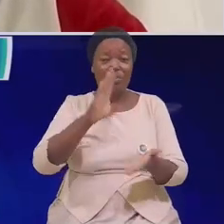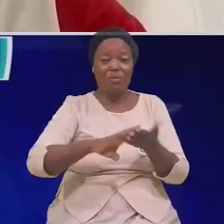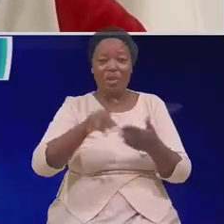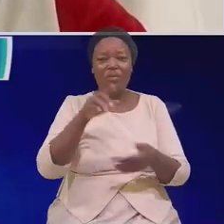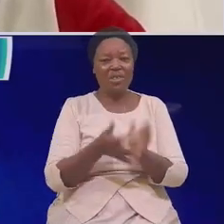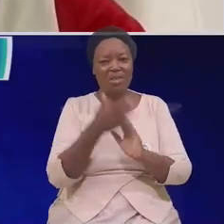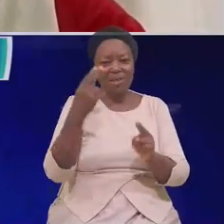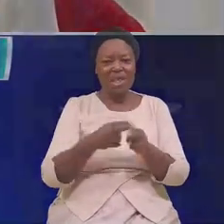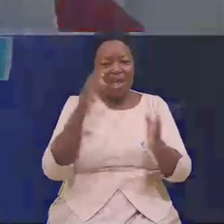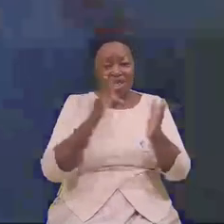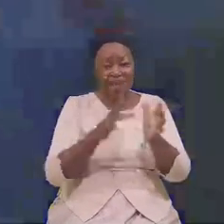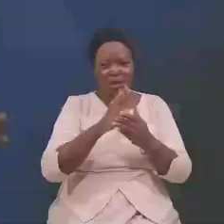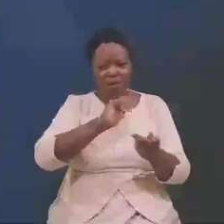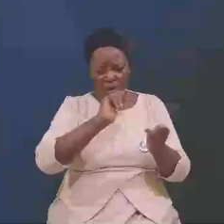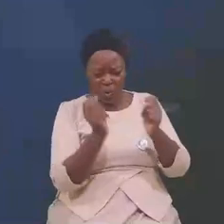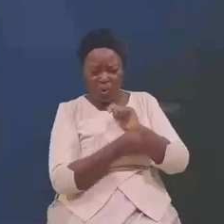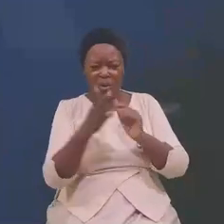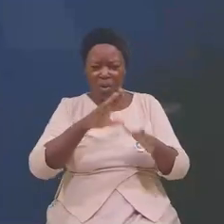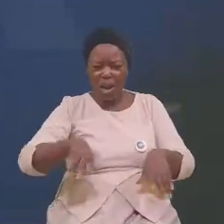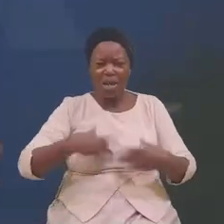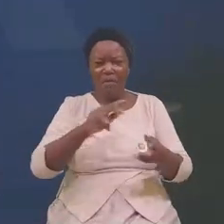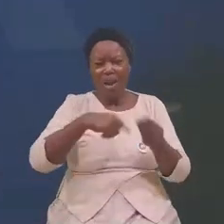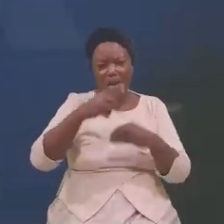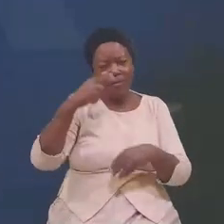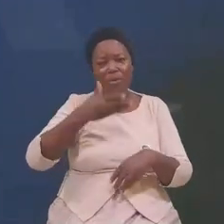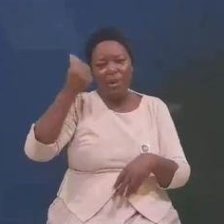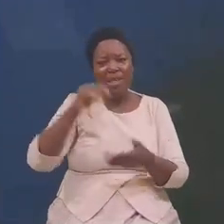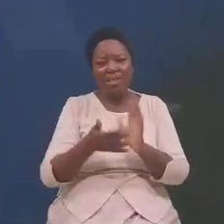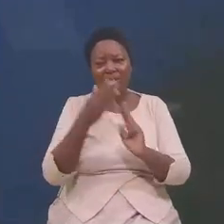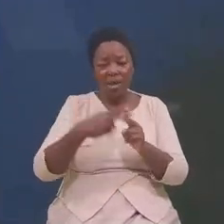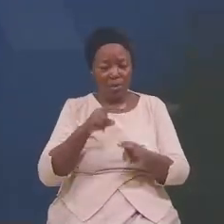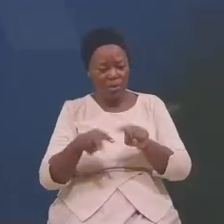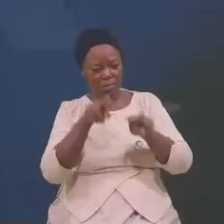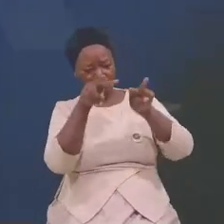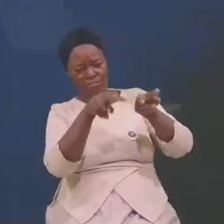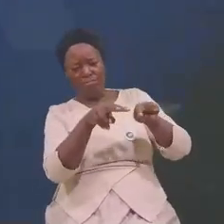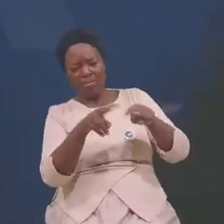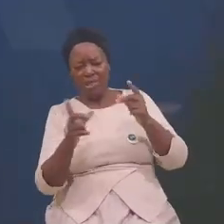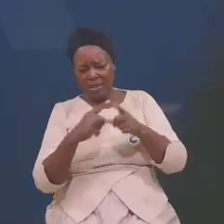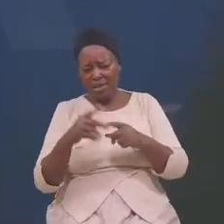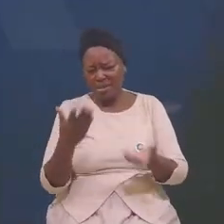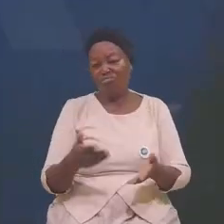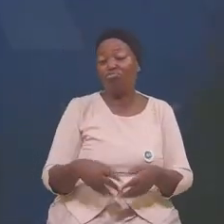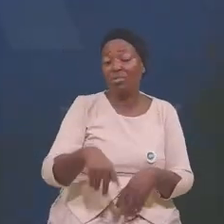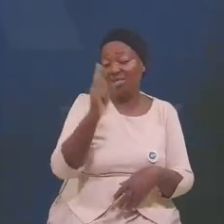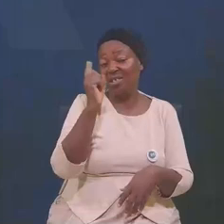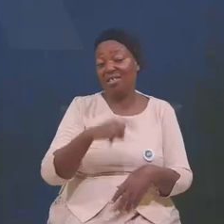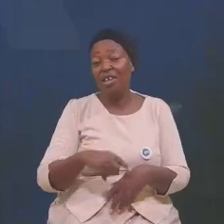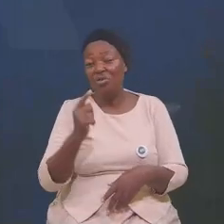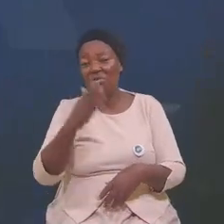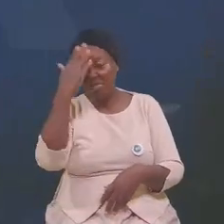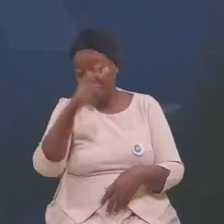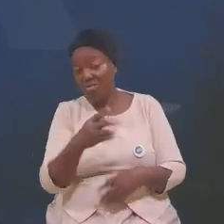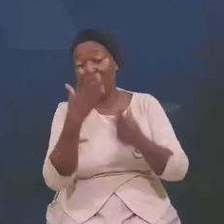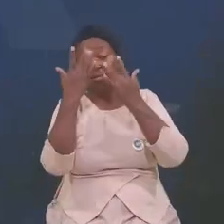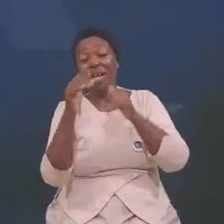va transformer ta vie pour le meilleur. Et ceux qui te regardent, oh, est-ce que tu sais que tu es toujours triste? Tu es